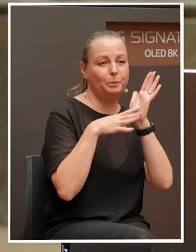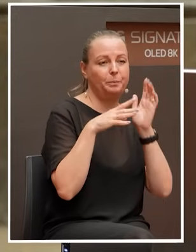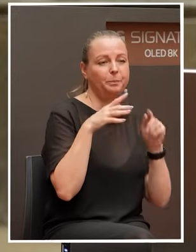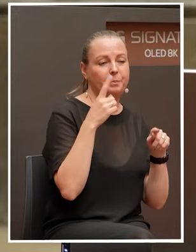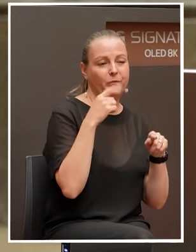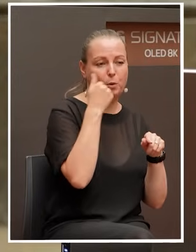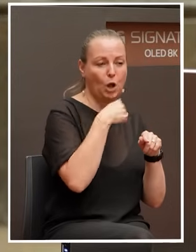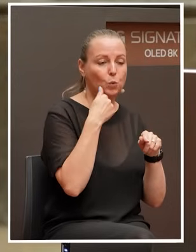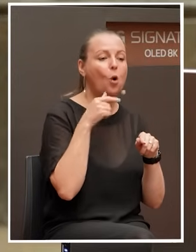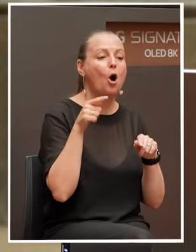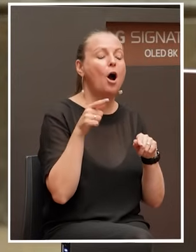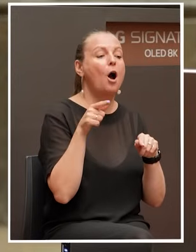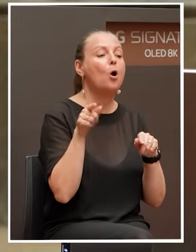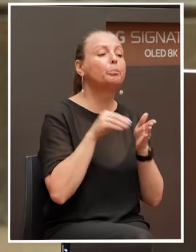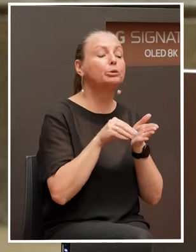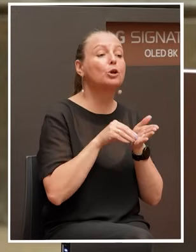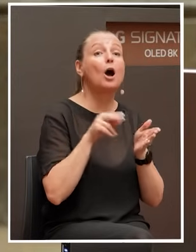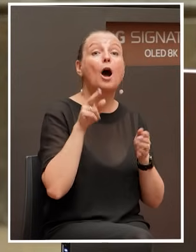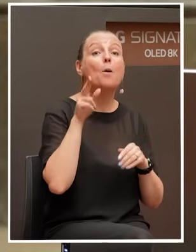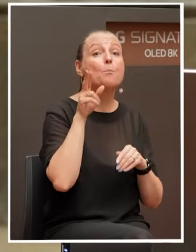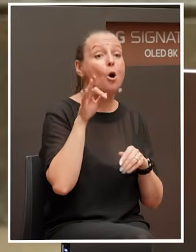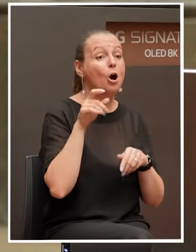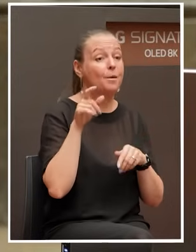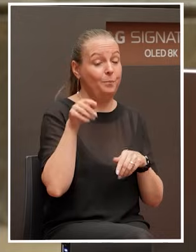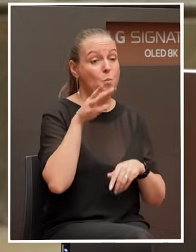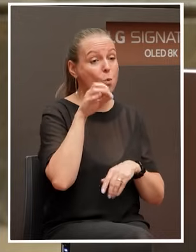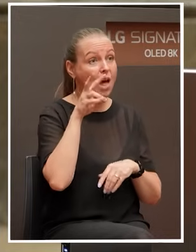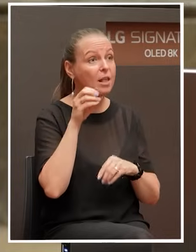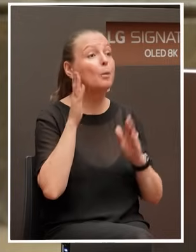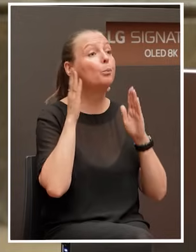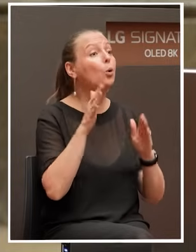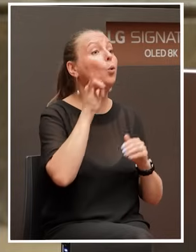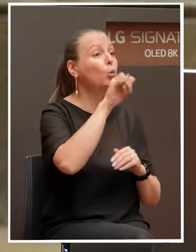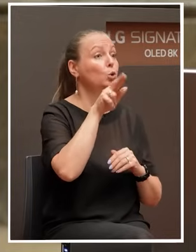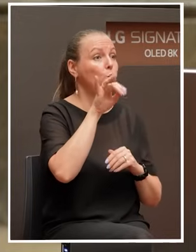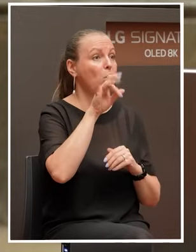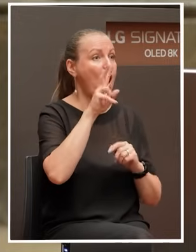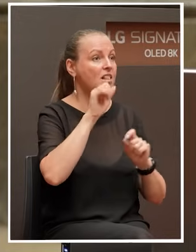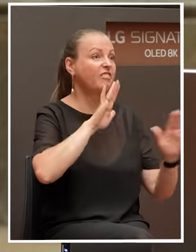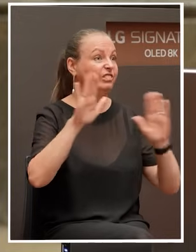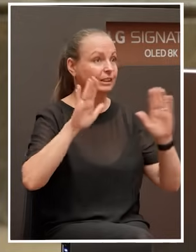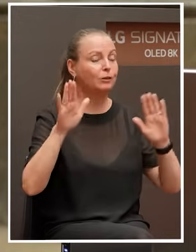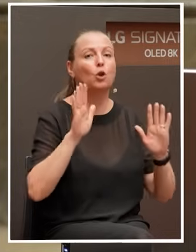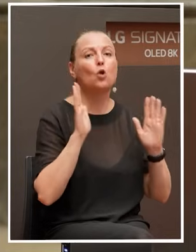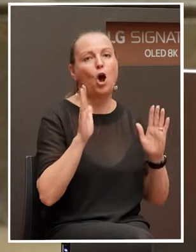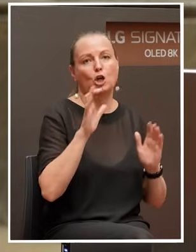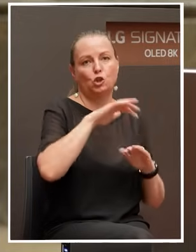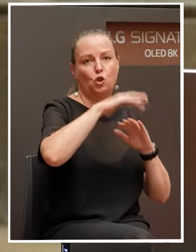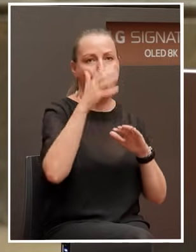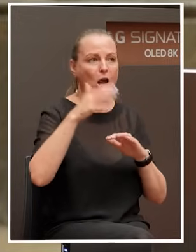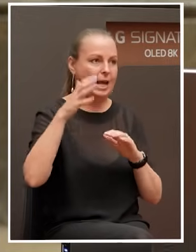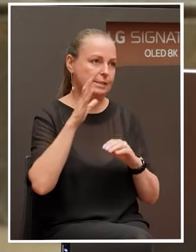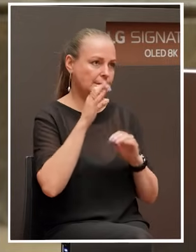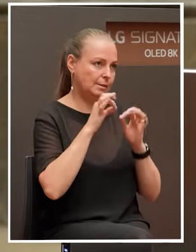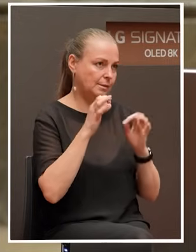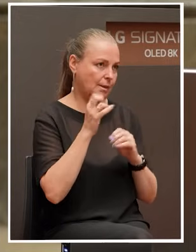выставки. По словам нашего друга, Моне будет делать у Дюрана выставку одних только стогов сена. Служащий Буссо